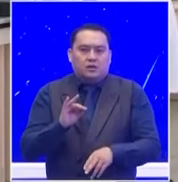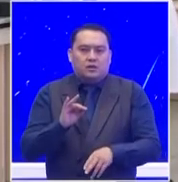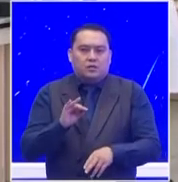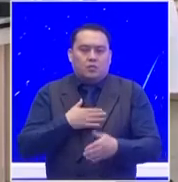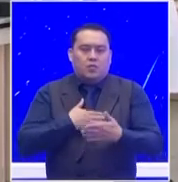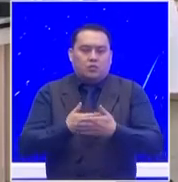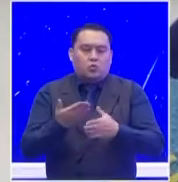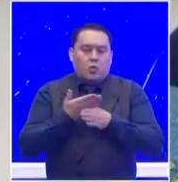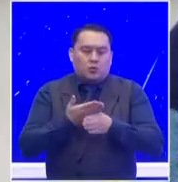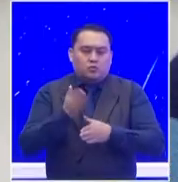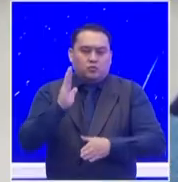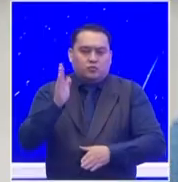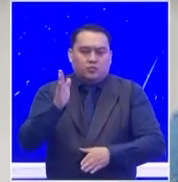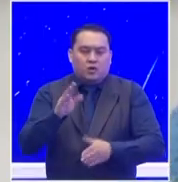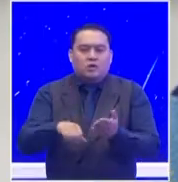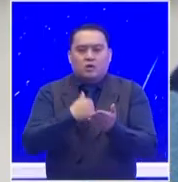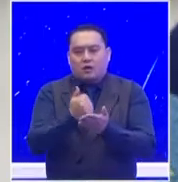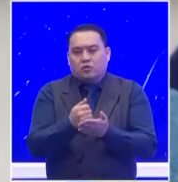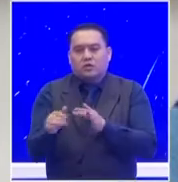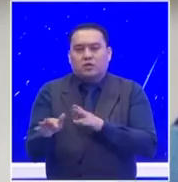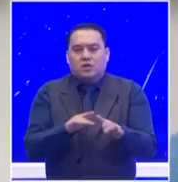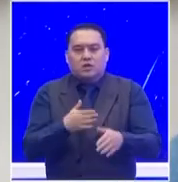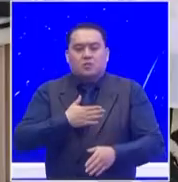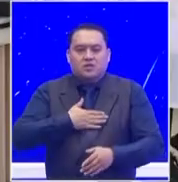непосильную помощь нам оказывают. Основной деятельностью, что мы